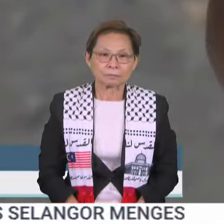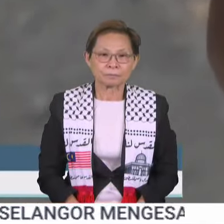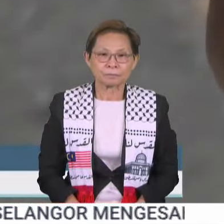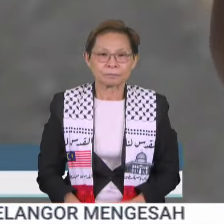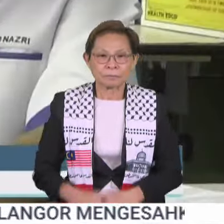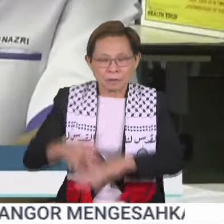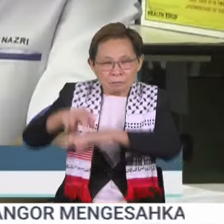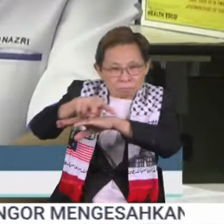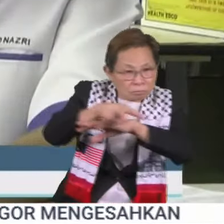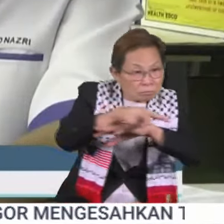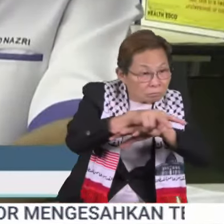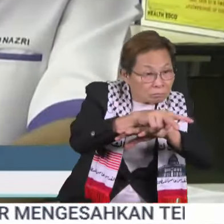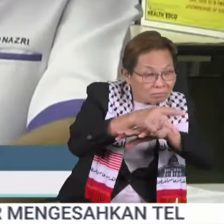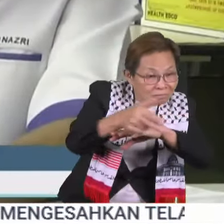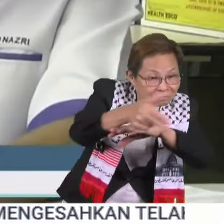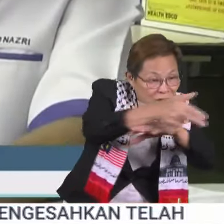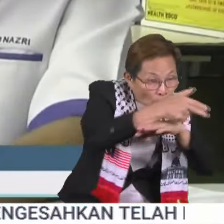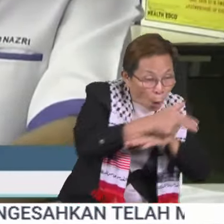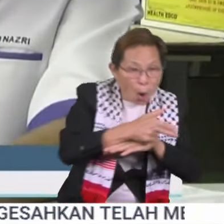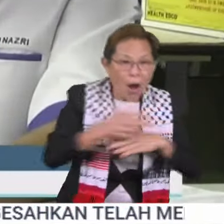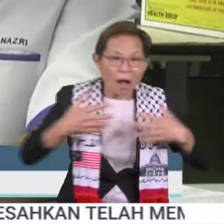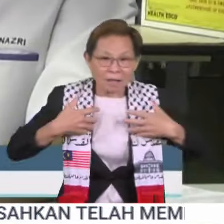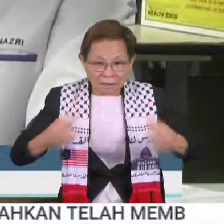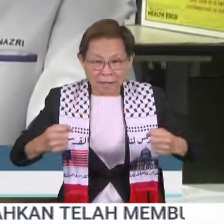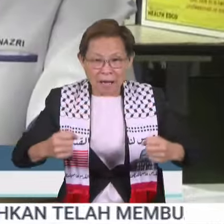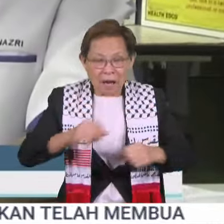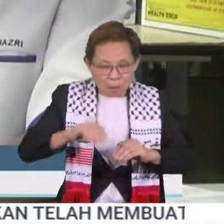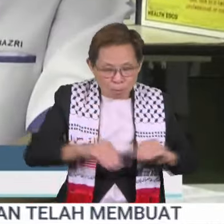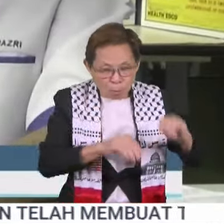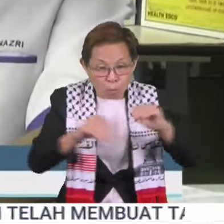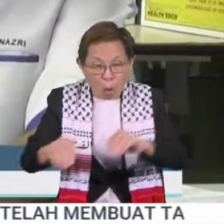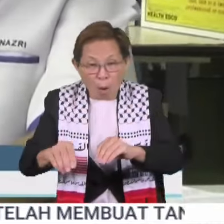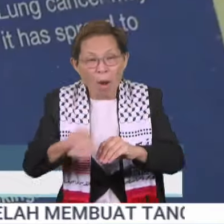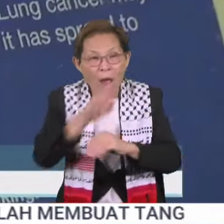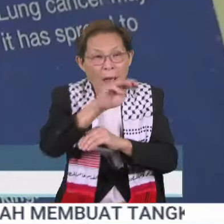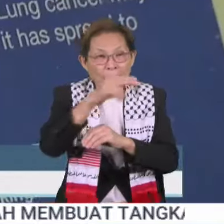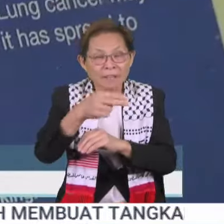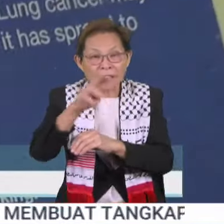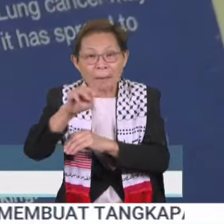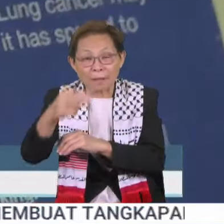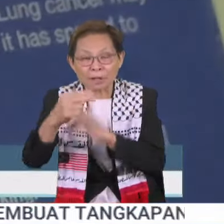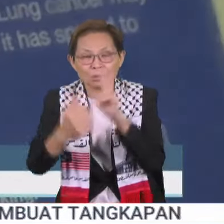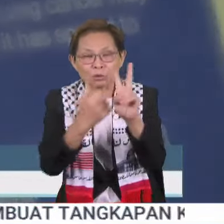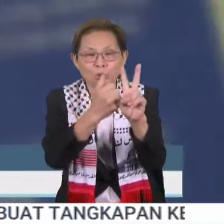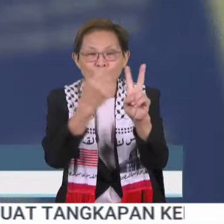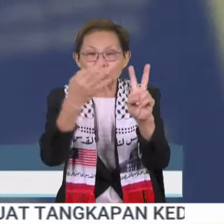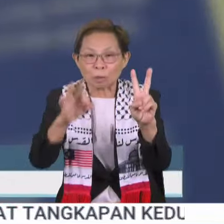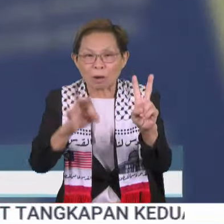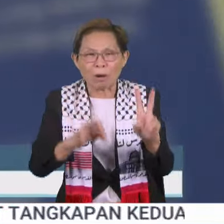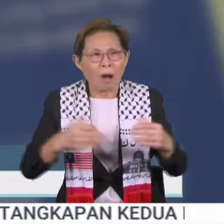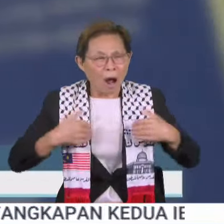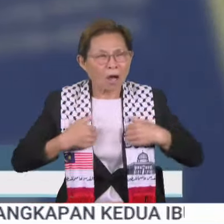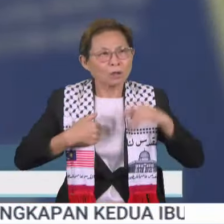Tinjauan Kesihatan dan Morbiditi Kebangsaan NHMS 2019 mendapati